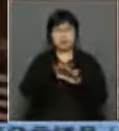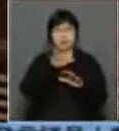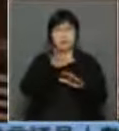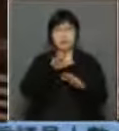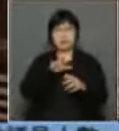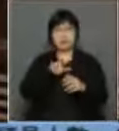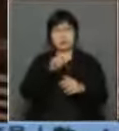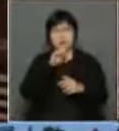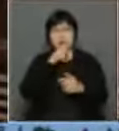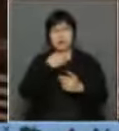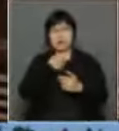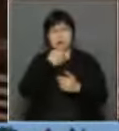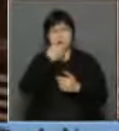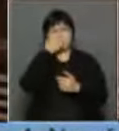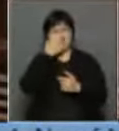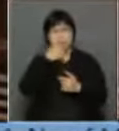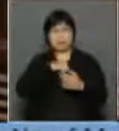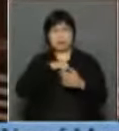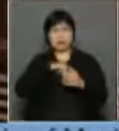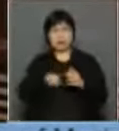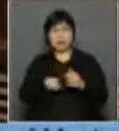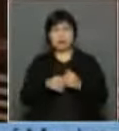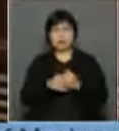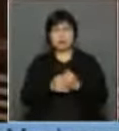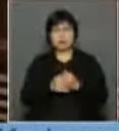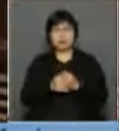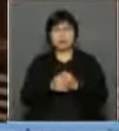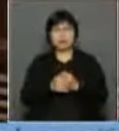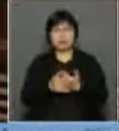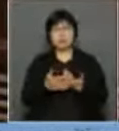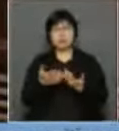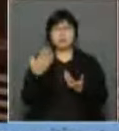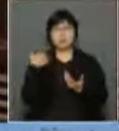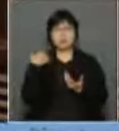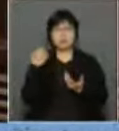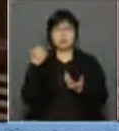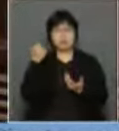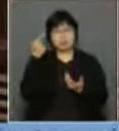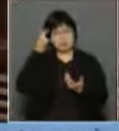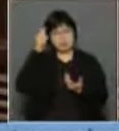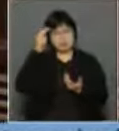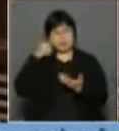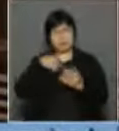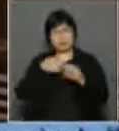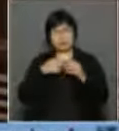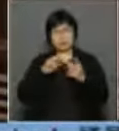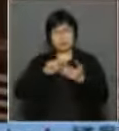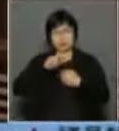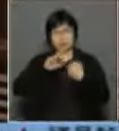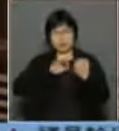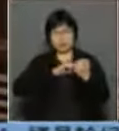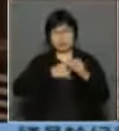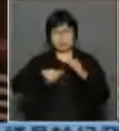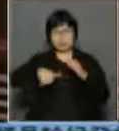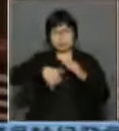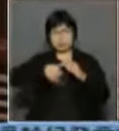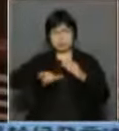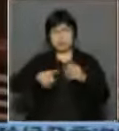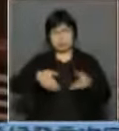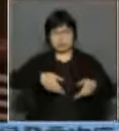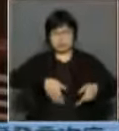嚇？主席，這幾天我出入立法會，在街上